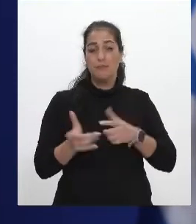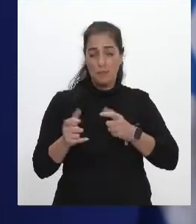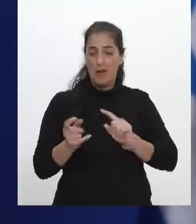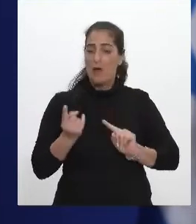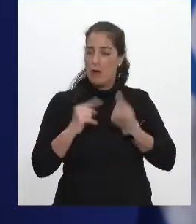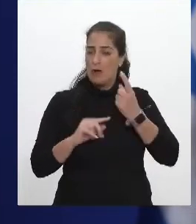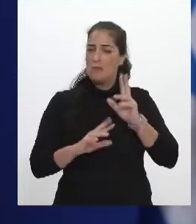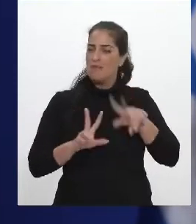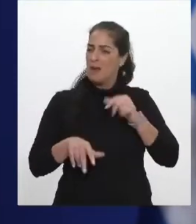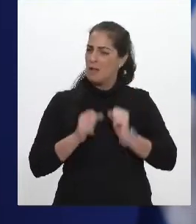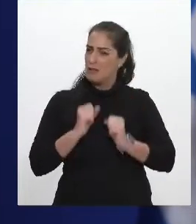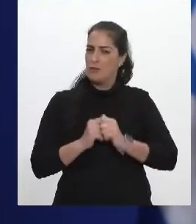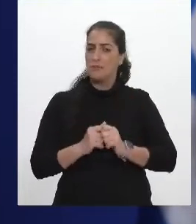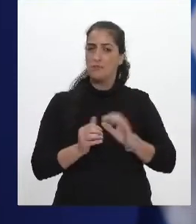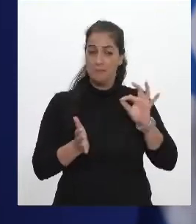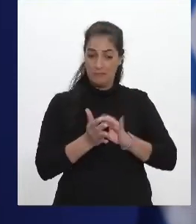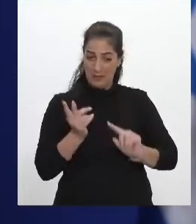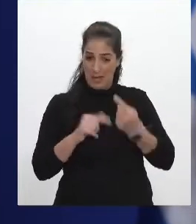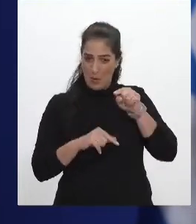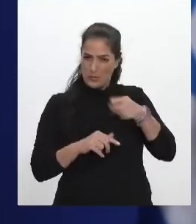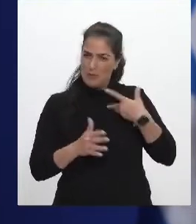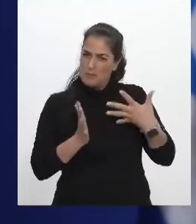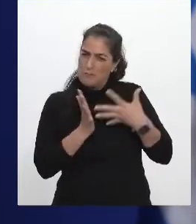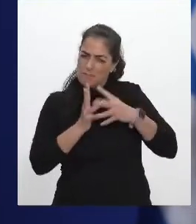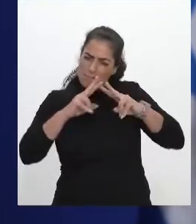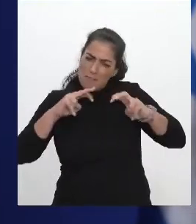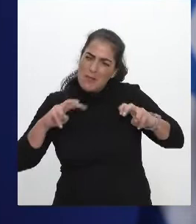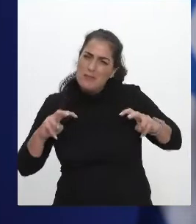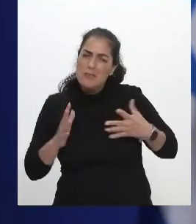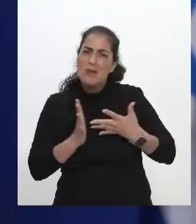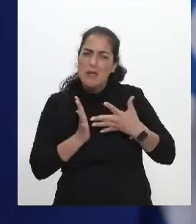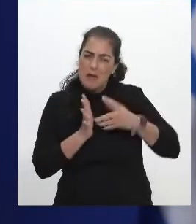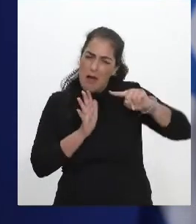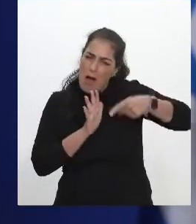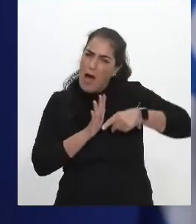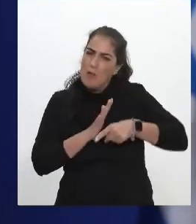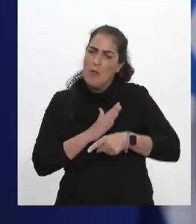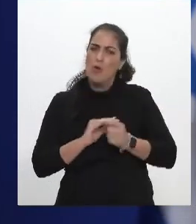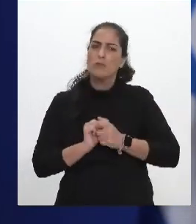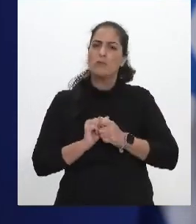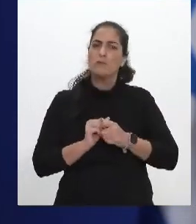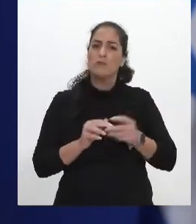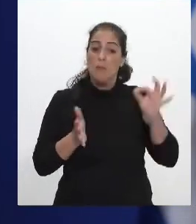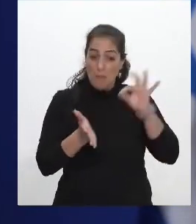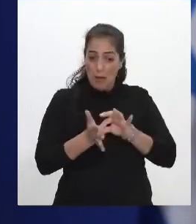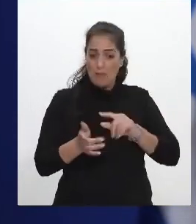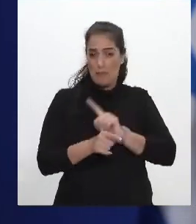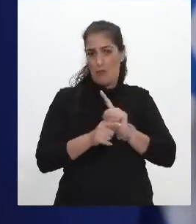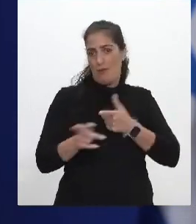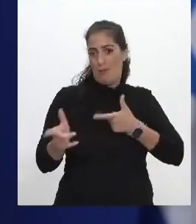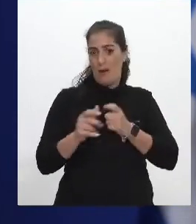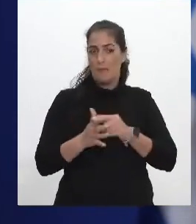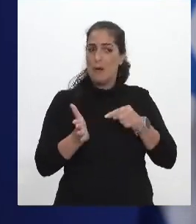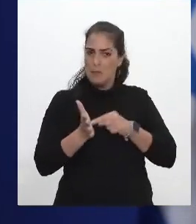מאוד באירוע הזה רכנו תחקיר מבצעי ומעמיק תוך כדי מלחמה מאחר